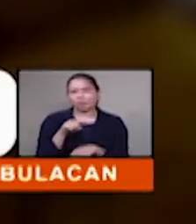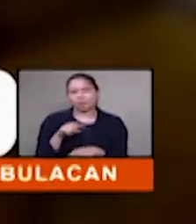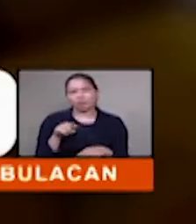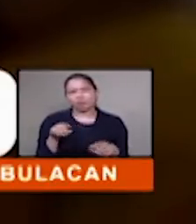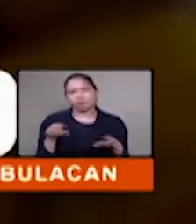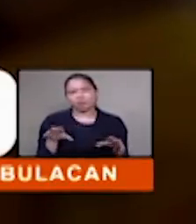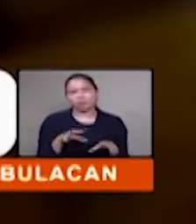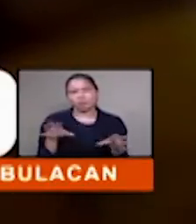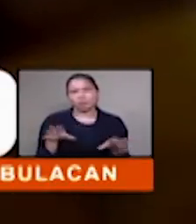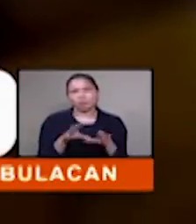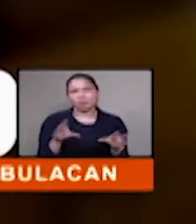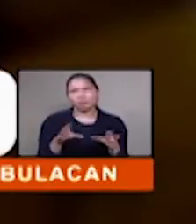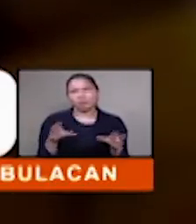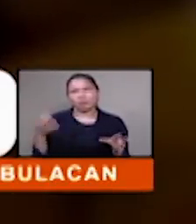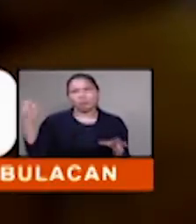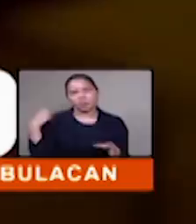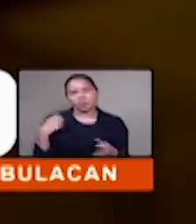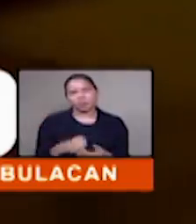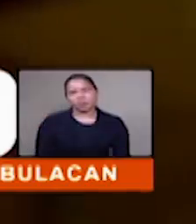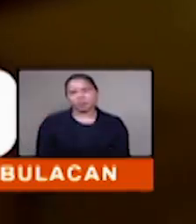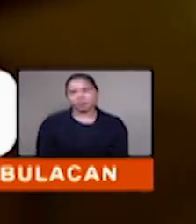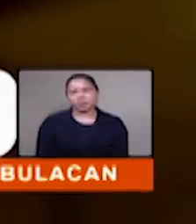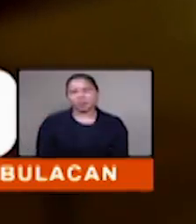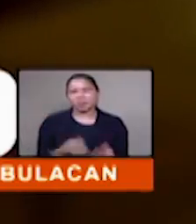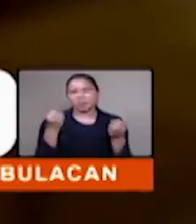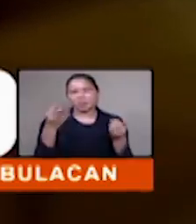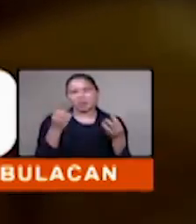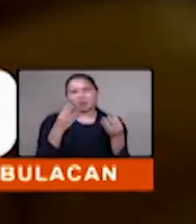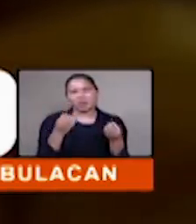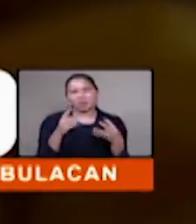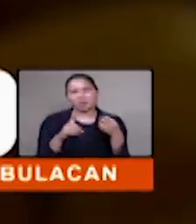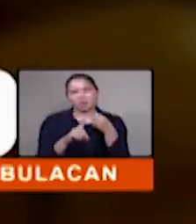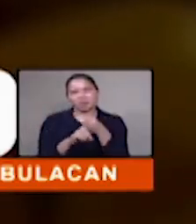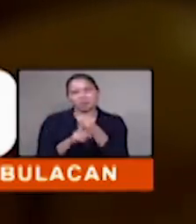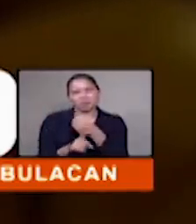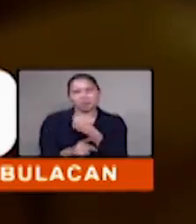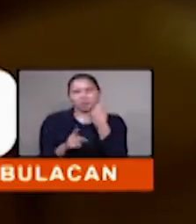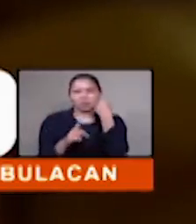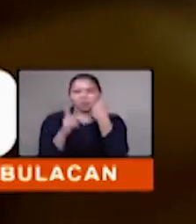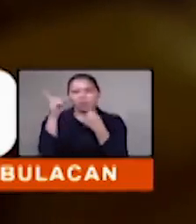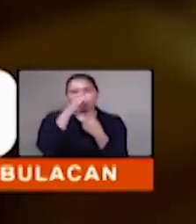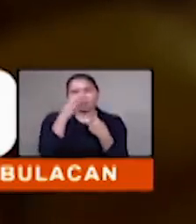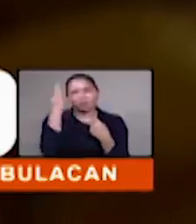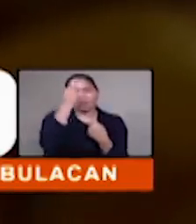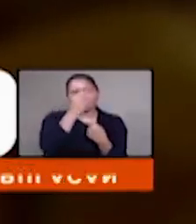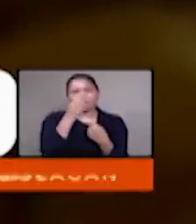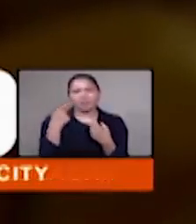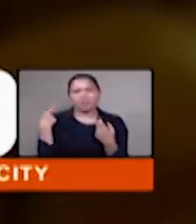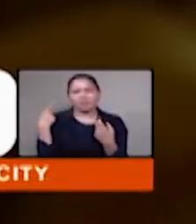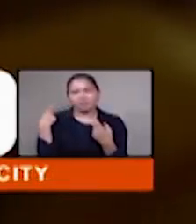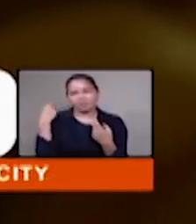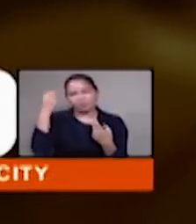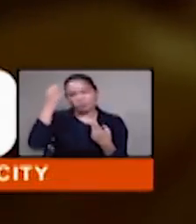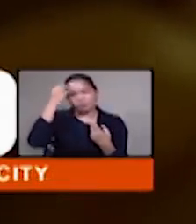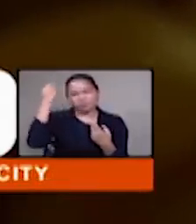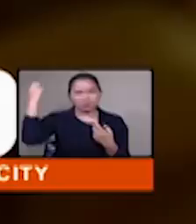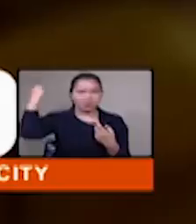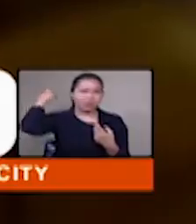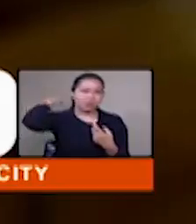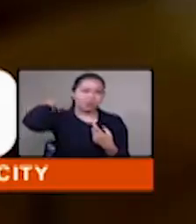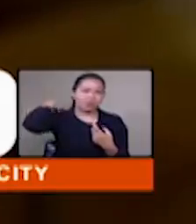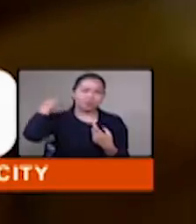sa aking na mga employer. Marami po akong pasa sa mukha. May bukol pa ako sa